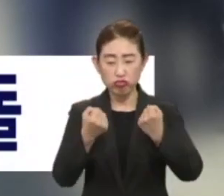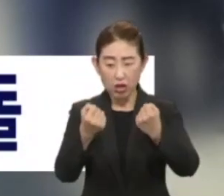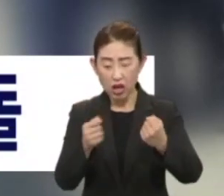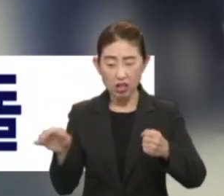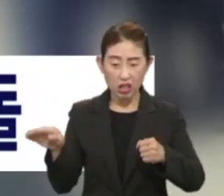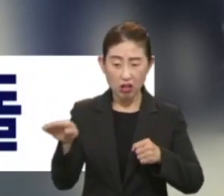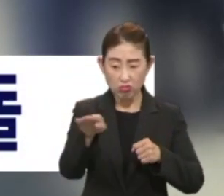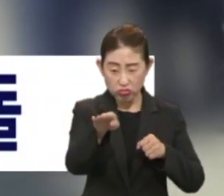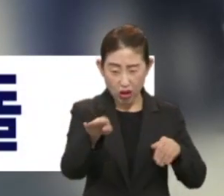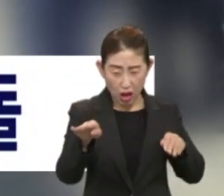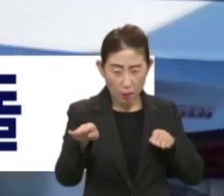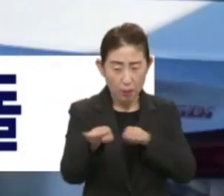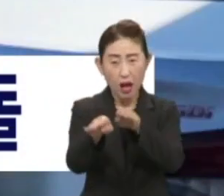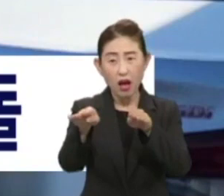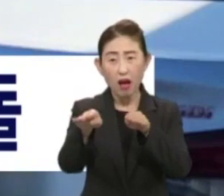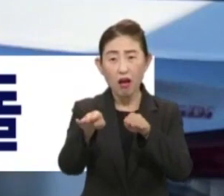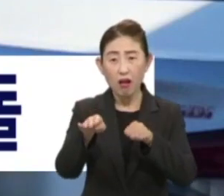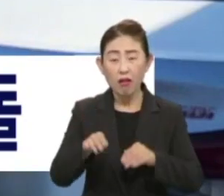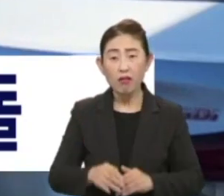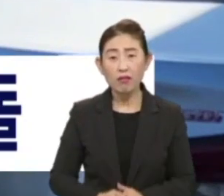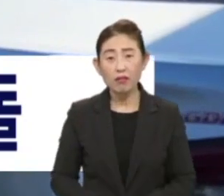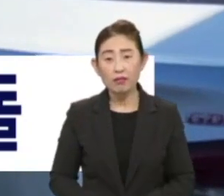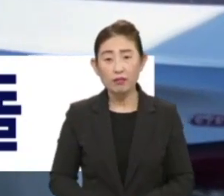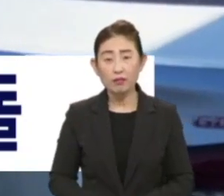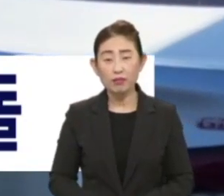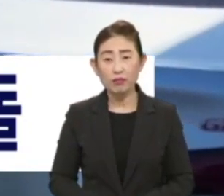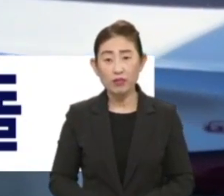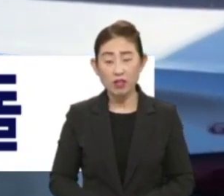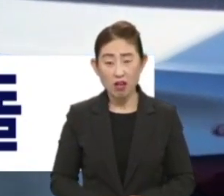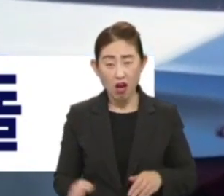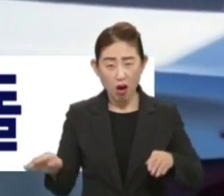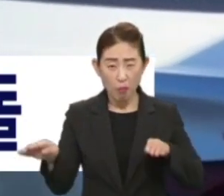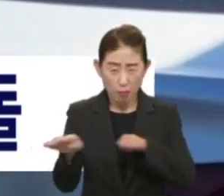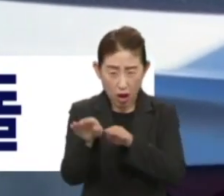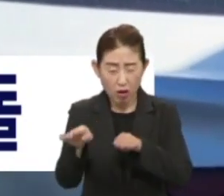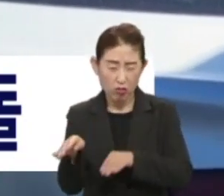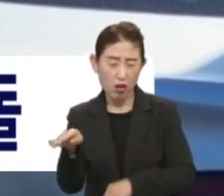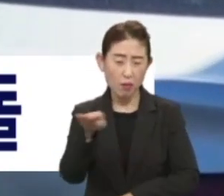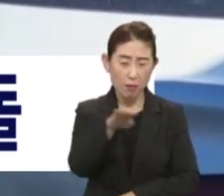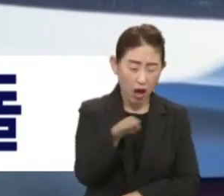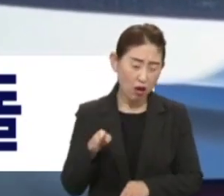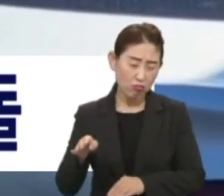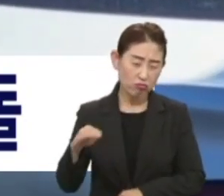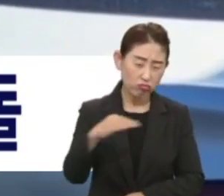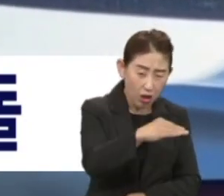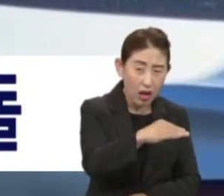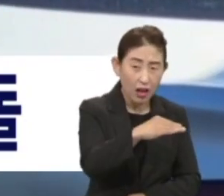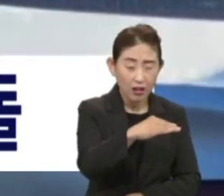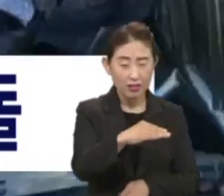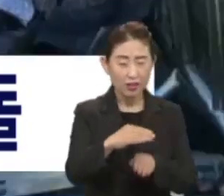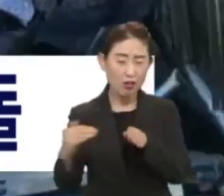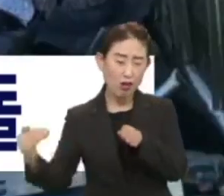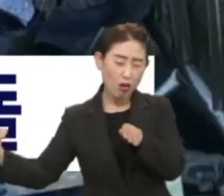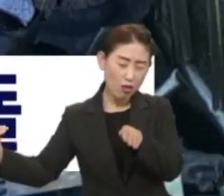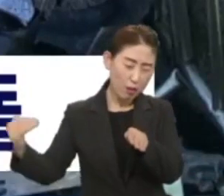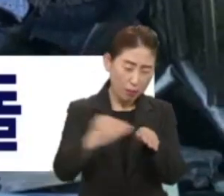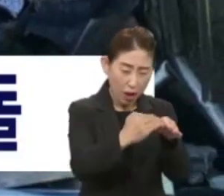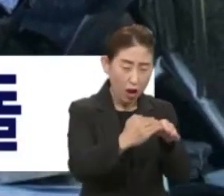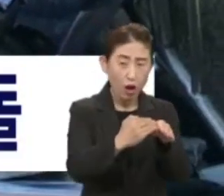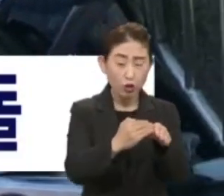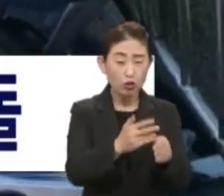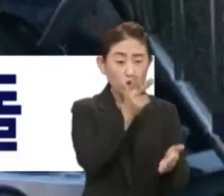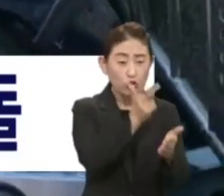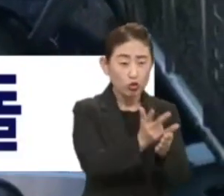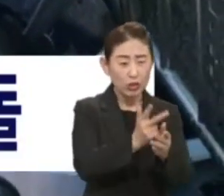변경하려다 달려오던 차량과 부딪혔습니다 사고 직후의 차량은 반대쪽으로 튕겨 나가며 달려오던 차량과